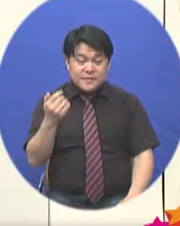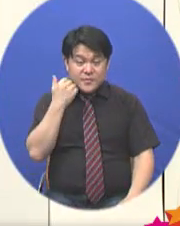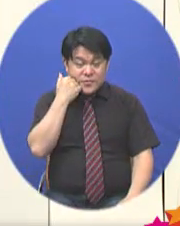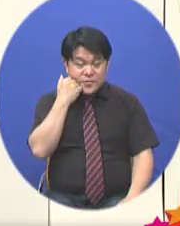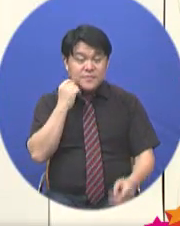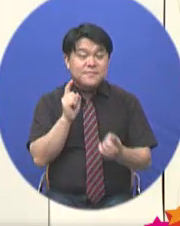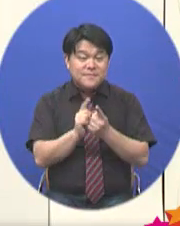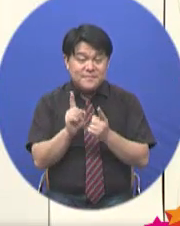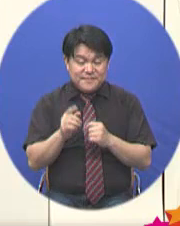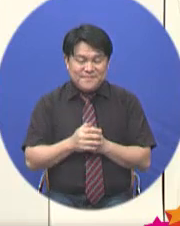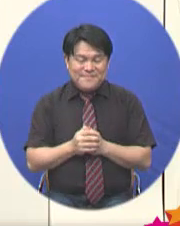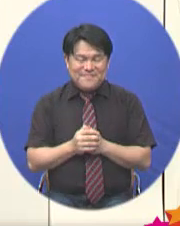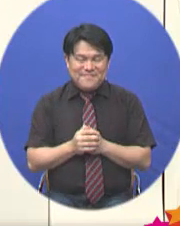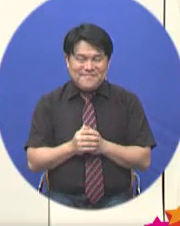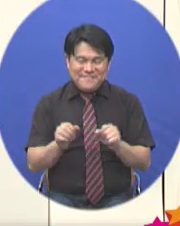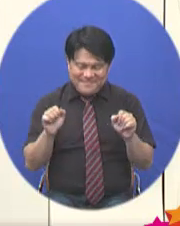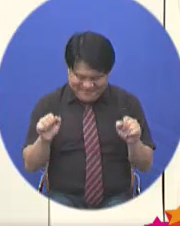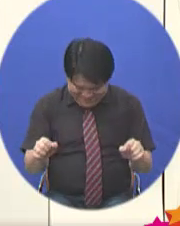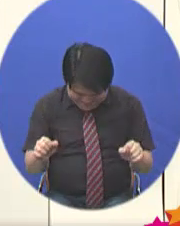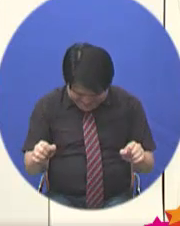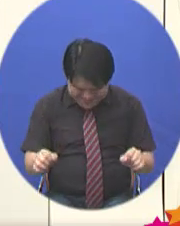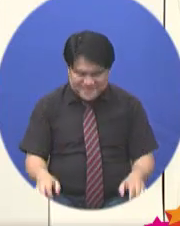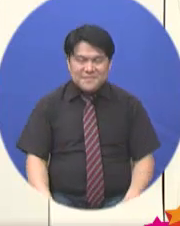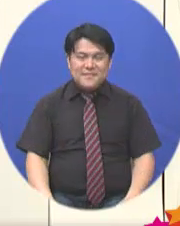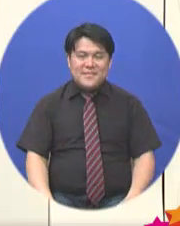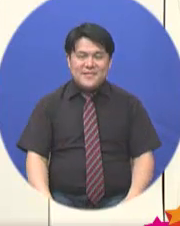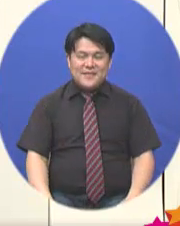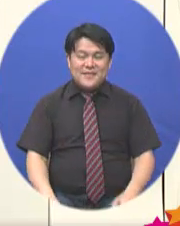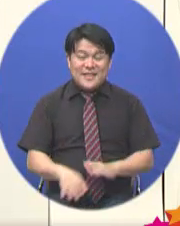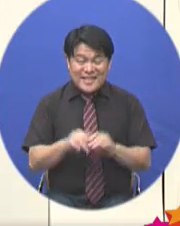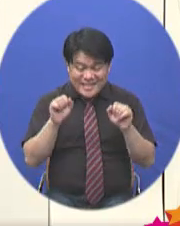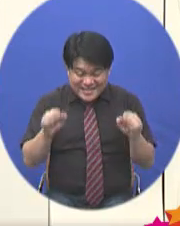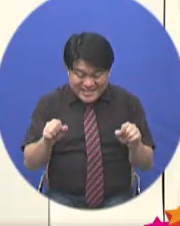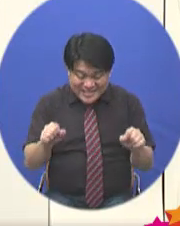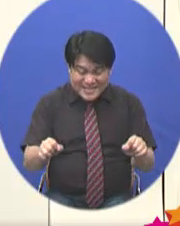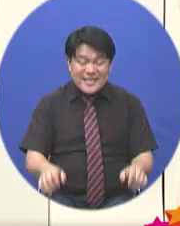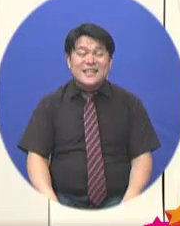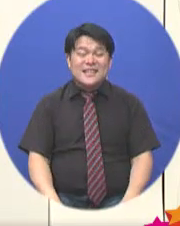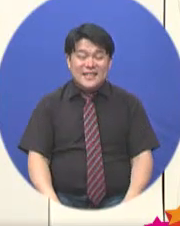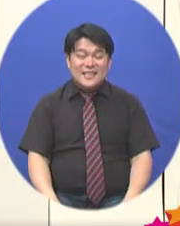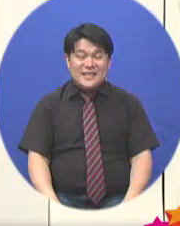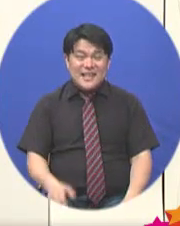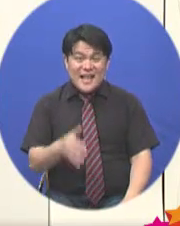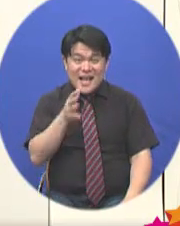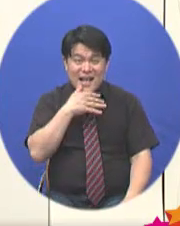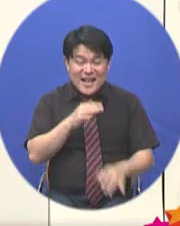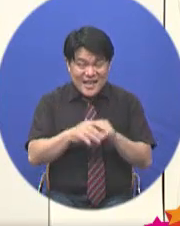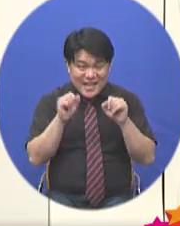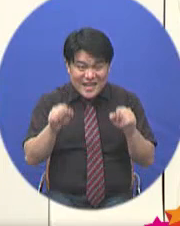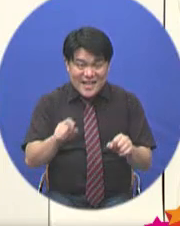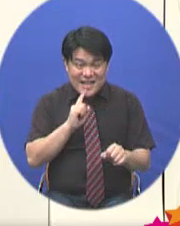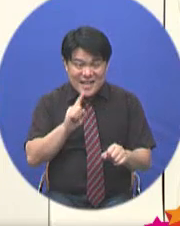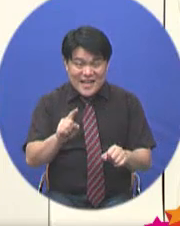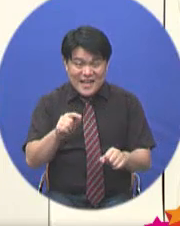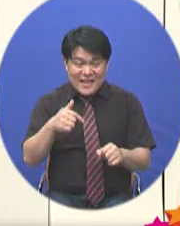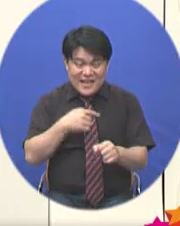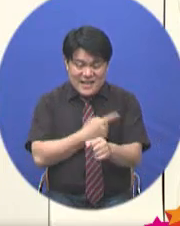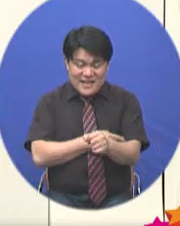또 만나보겠습니다. 안녕하세요. 아, 안녕하세요. 예, 아, 안녕하세요. 네.